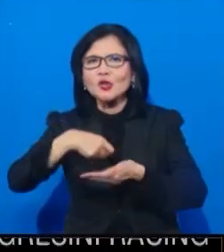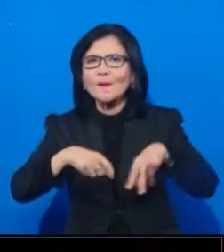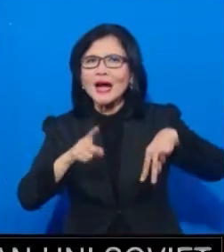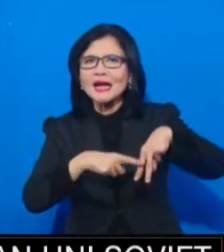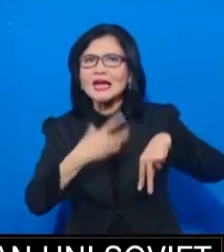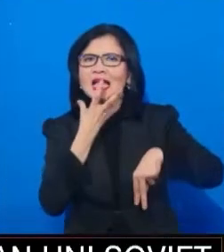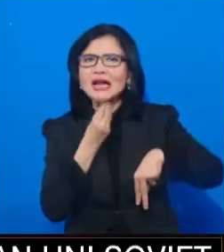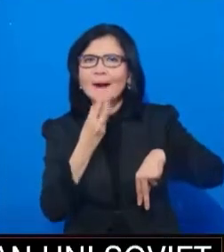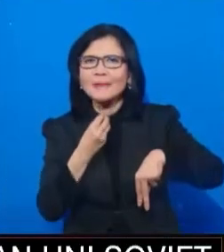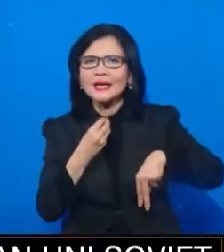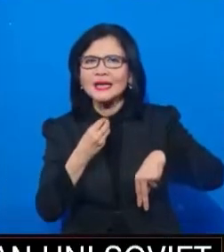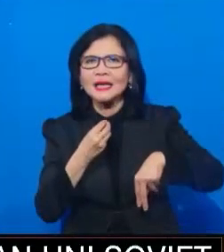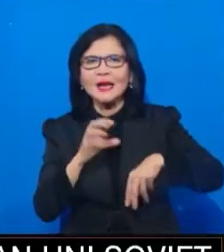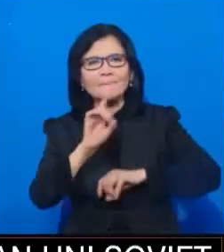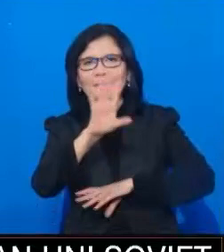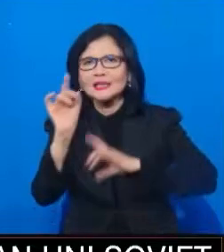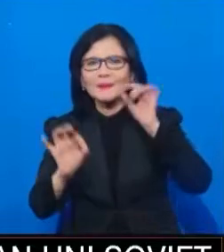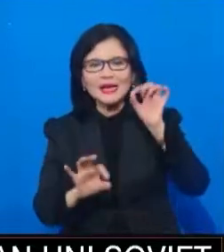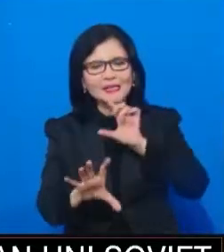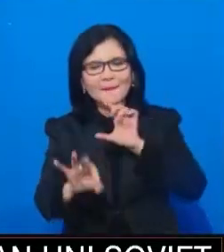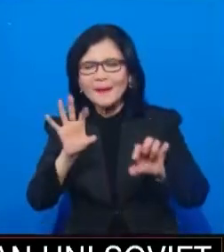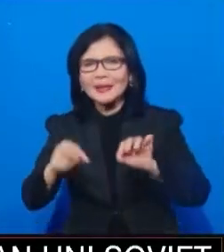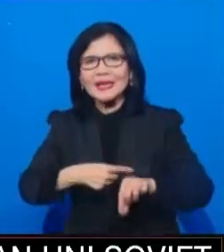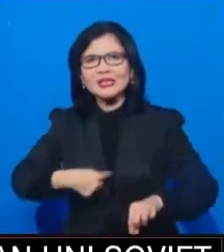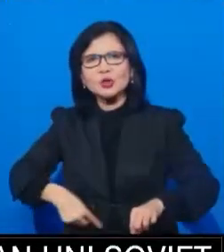jeroan yang siap menggoyang lidah Anda.